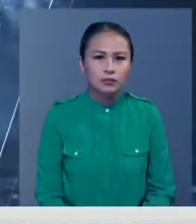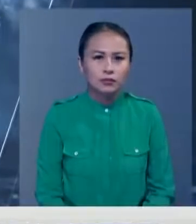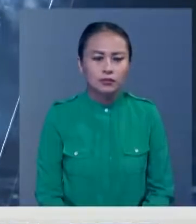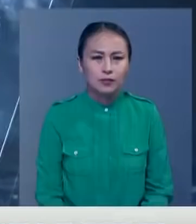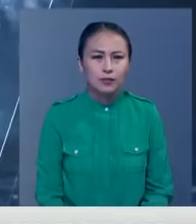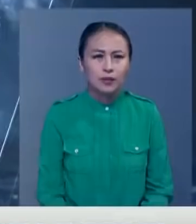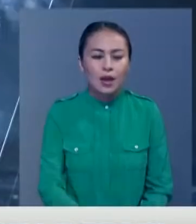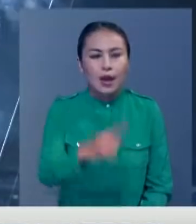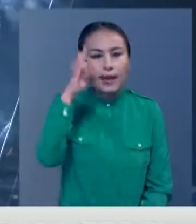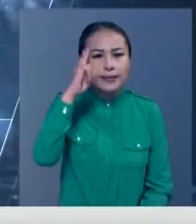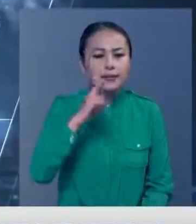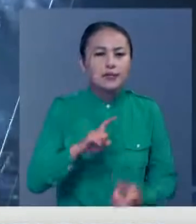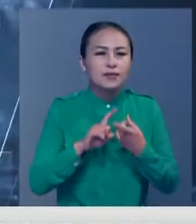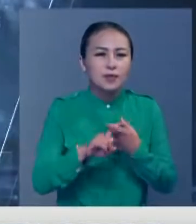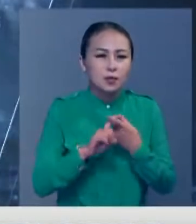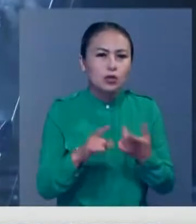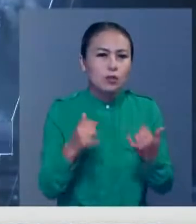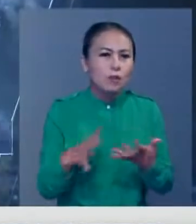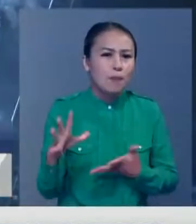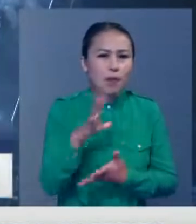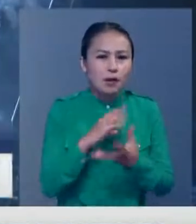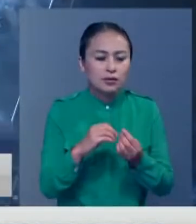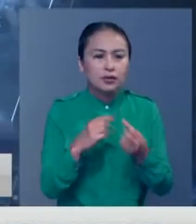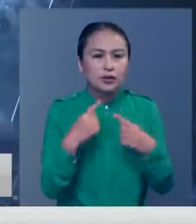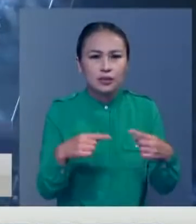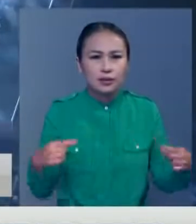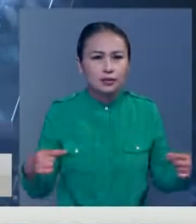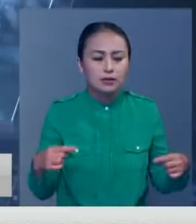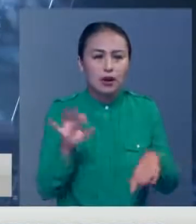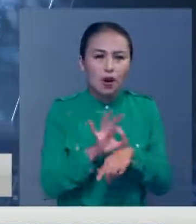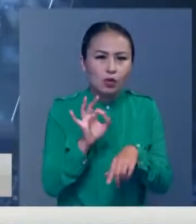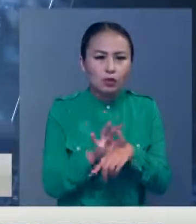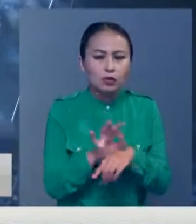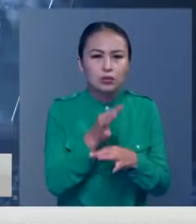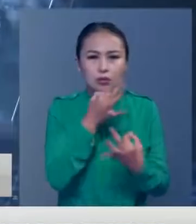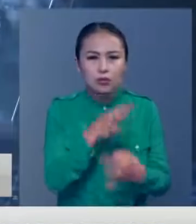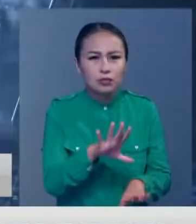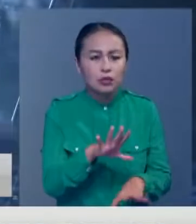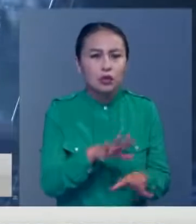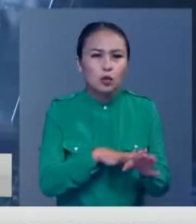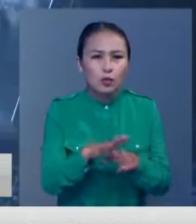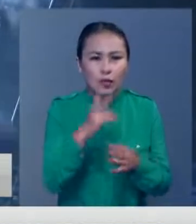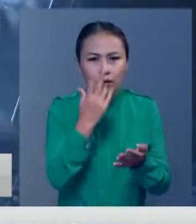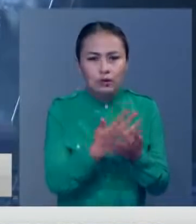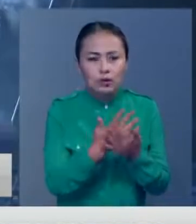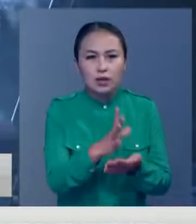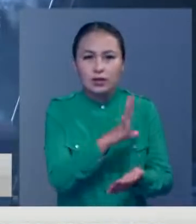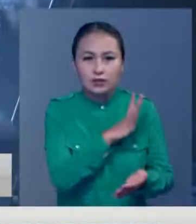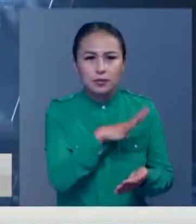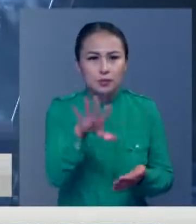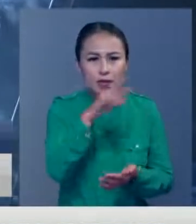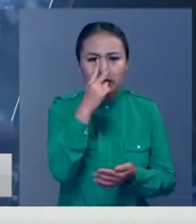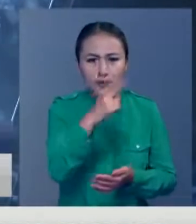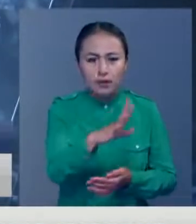Қазақстанда вирус өзінің барлық жаңағы вирулентік дейміз ғой, ауру шақыратын қасиетін толығымен көрсете алды. Өзіңіз